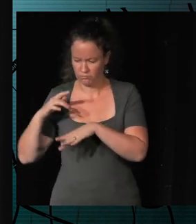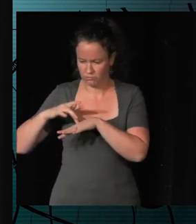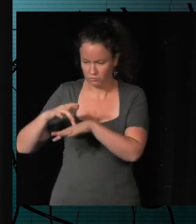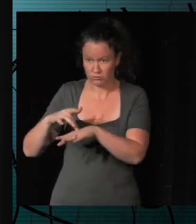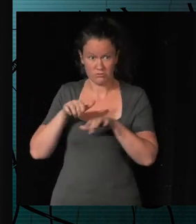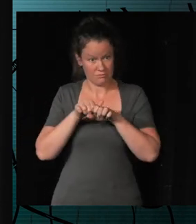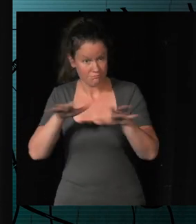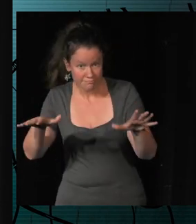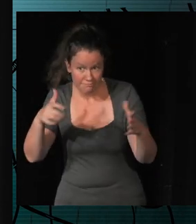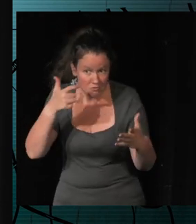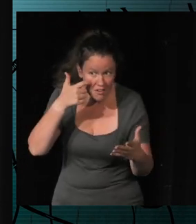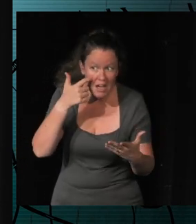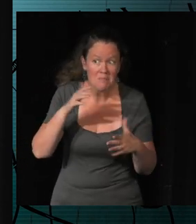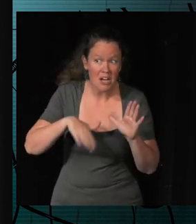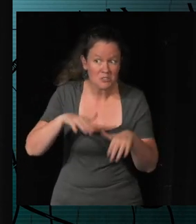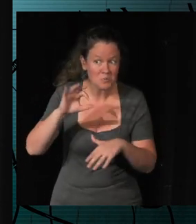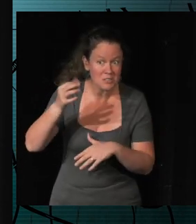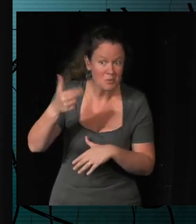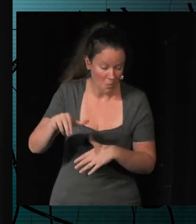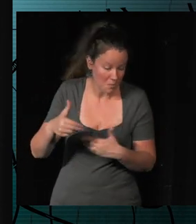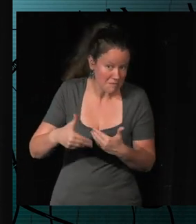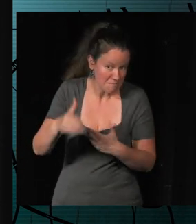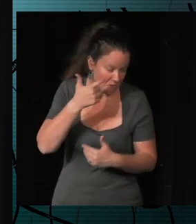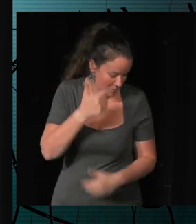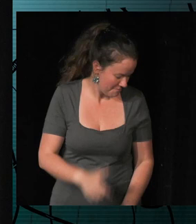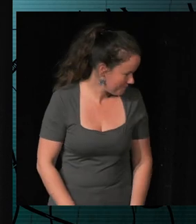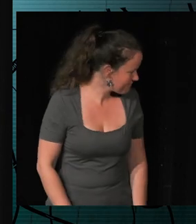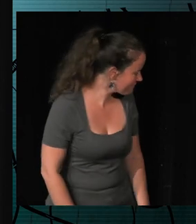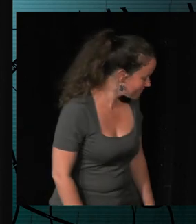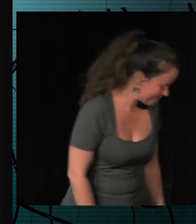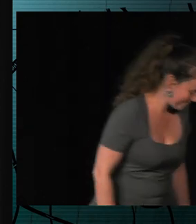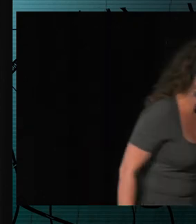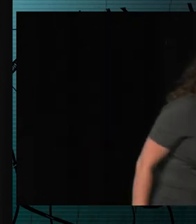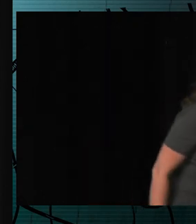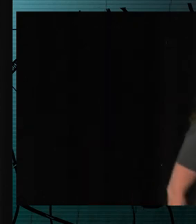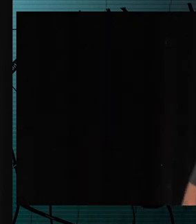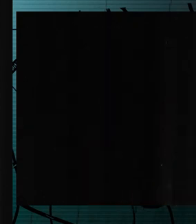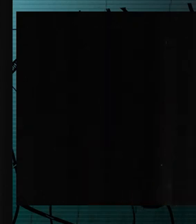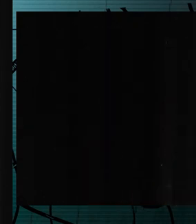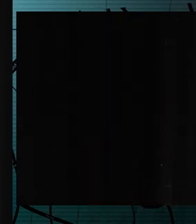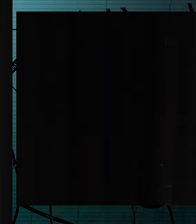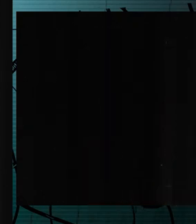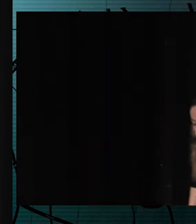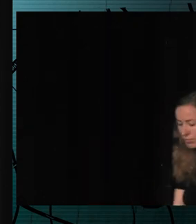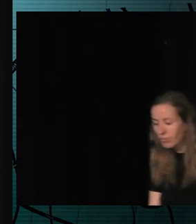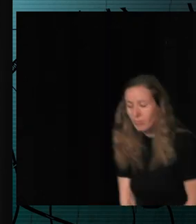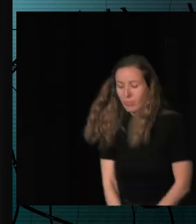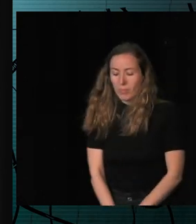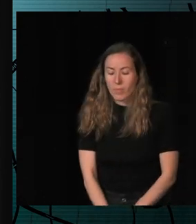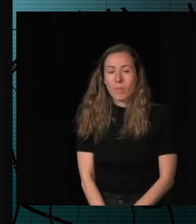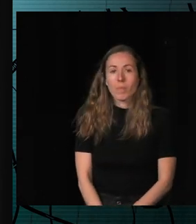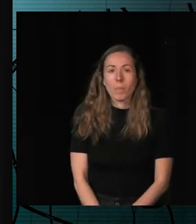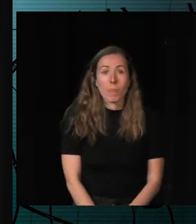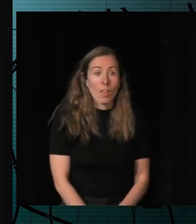succès déjà critique et et commercial euh mais en tout cas ça va être intéressant de revisiter ça justement parlons un peu d'adaptation